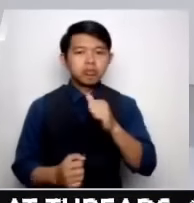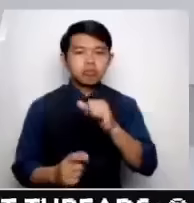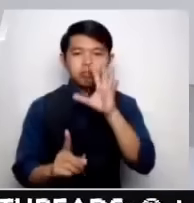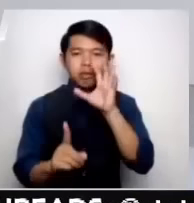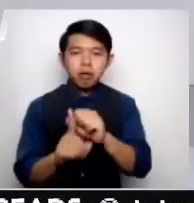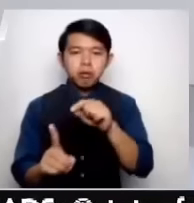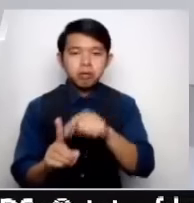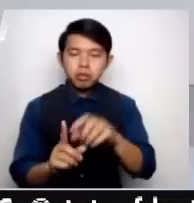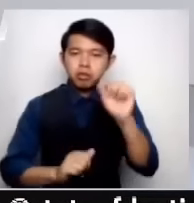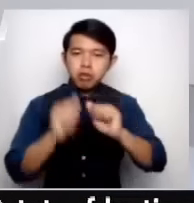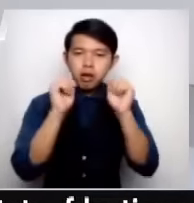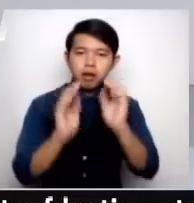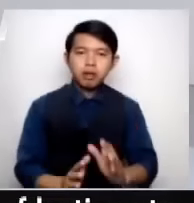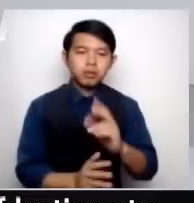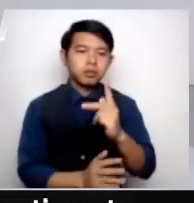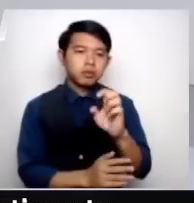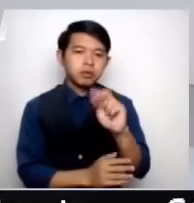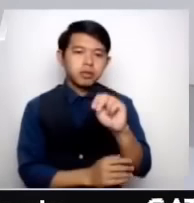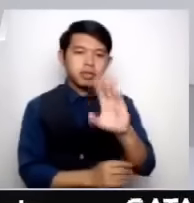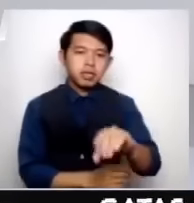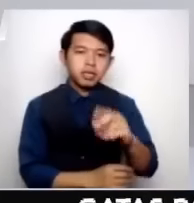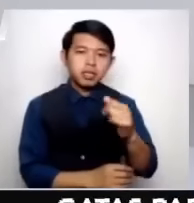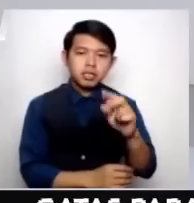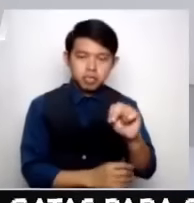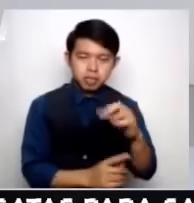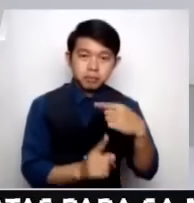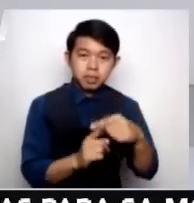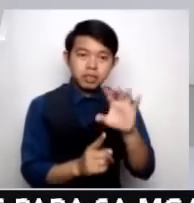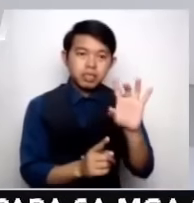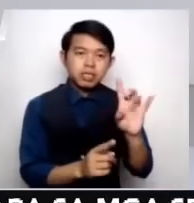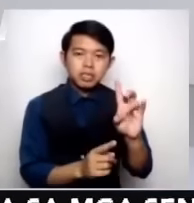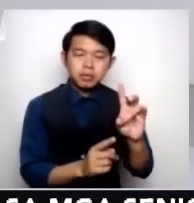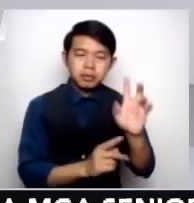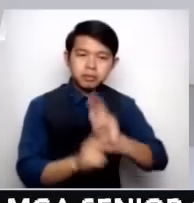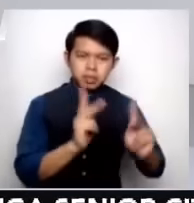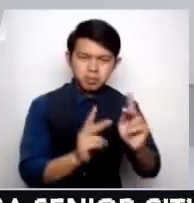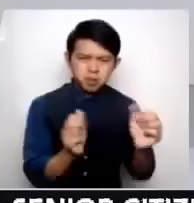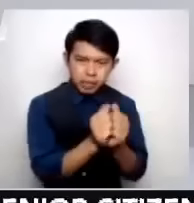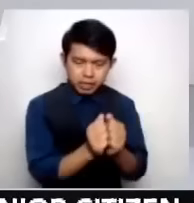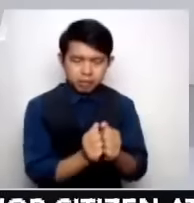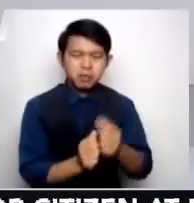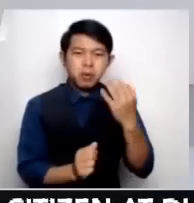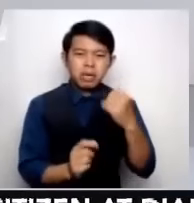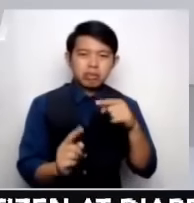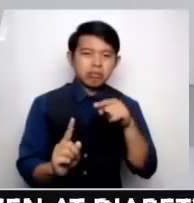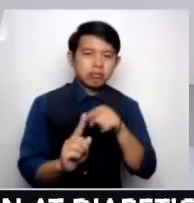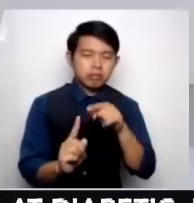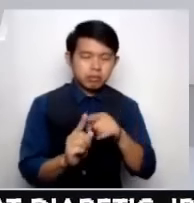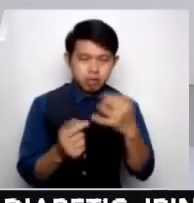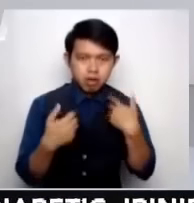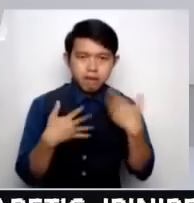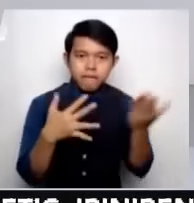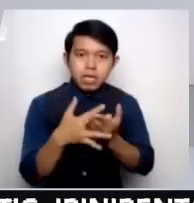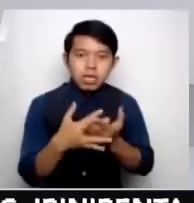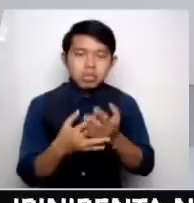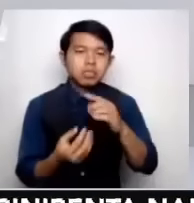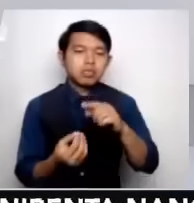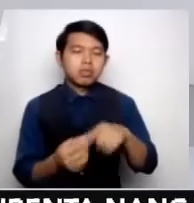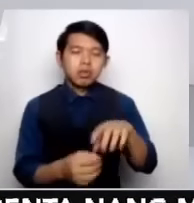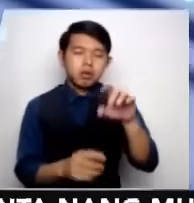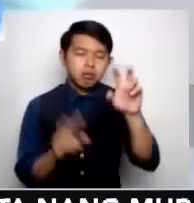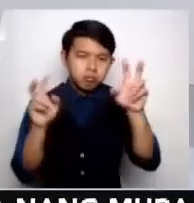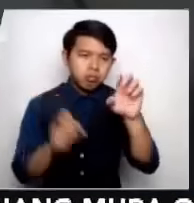iba pa. May arrest warrant para sa kasong syndicated estafa ang aktor kaugnay umano sa isang naluging negosyo. May report si